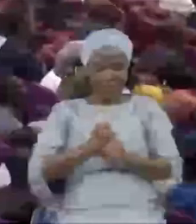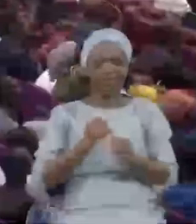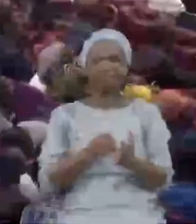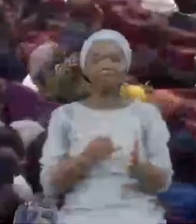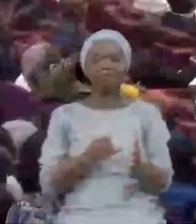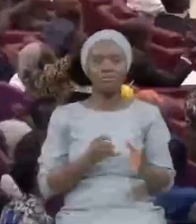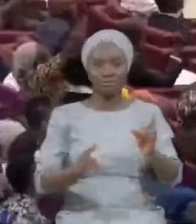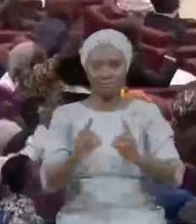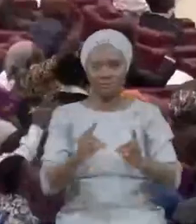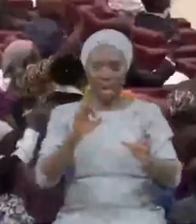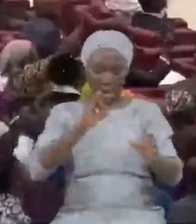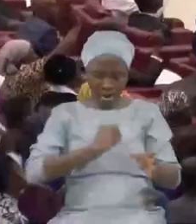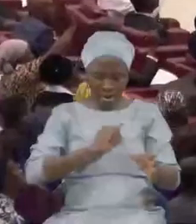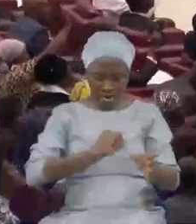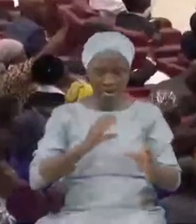Je reçois.